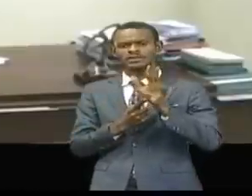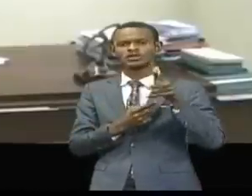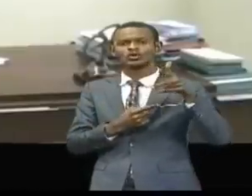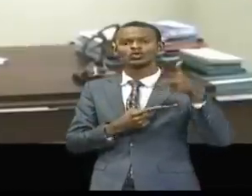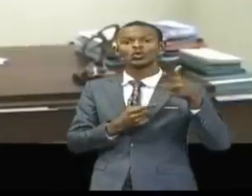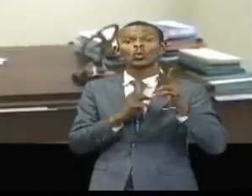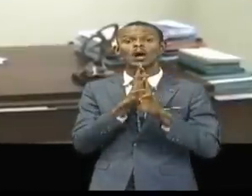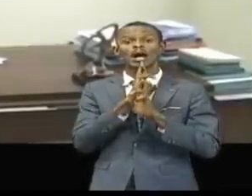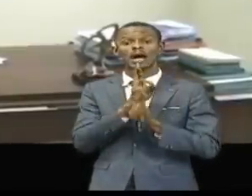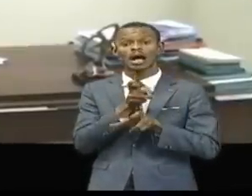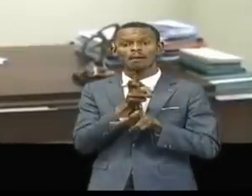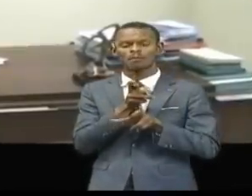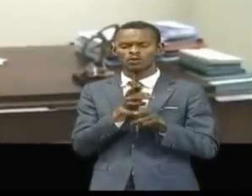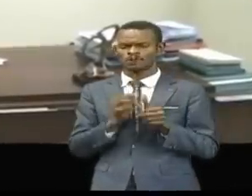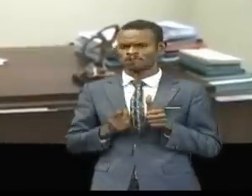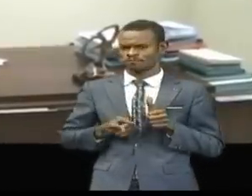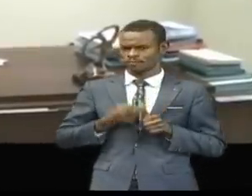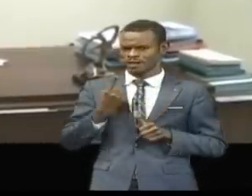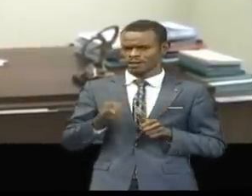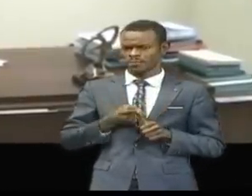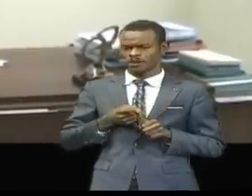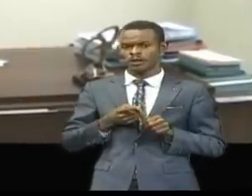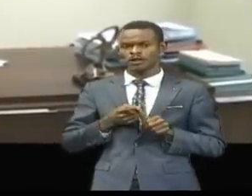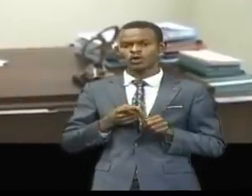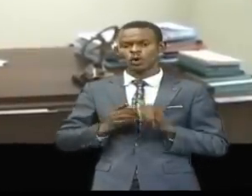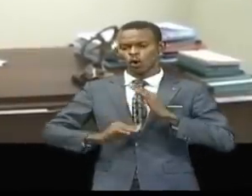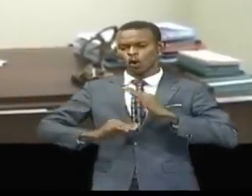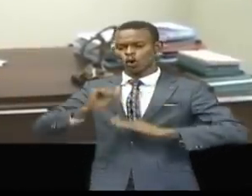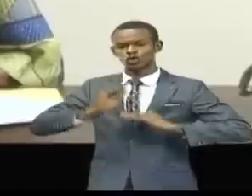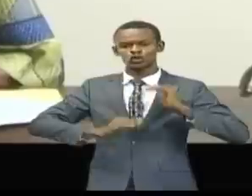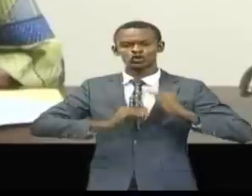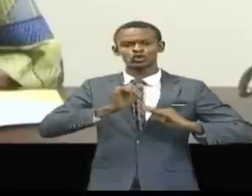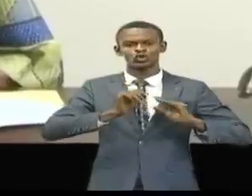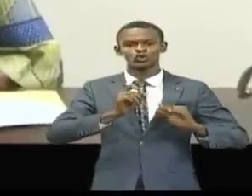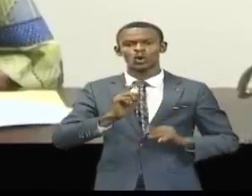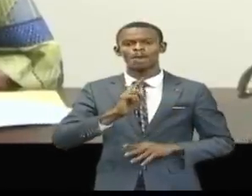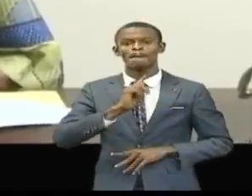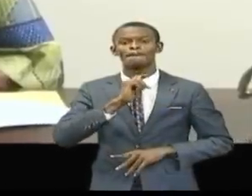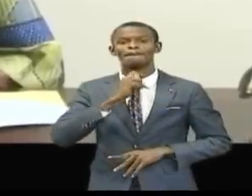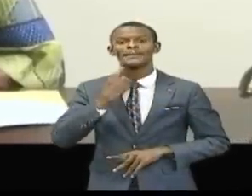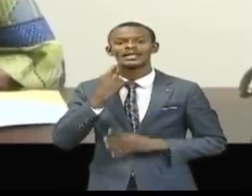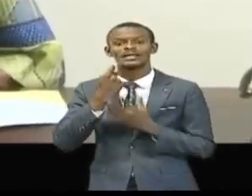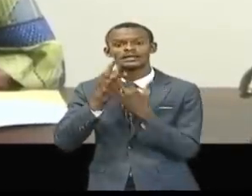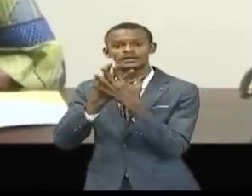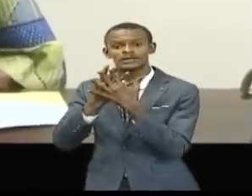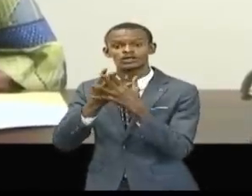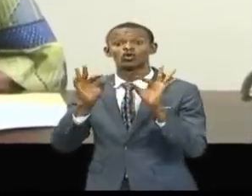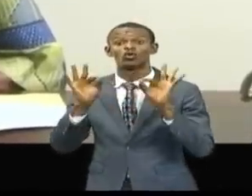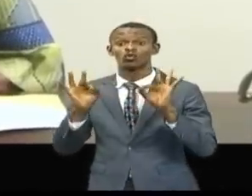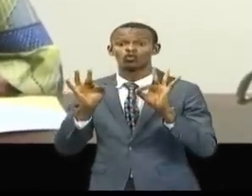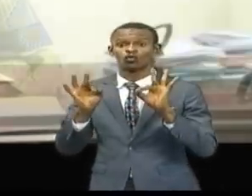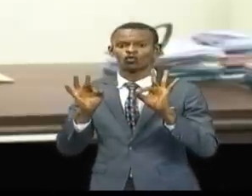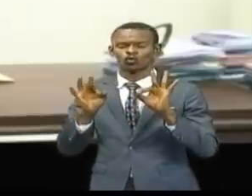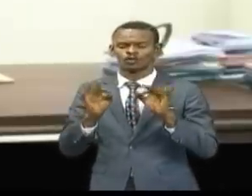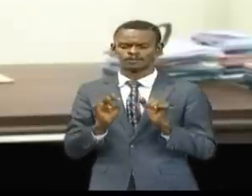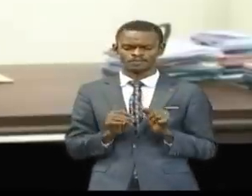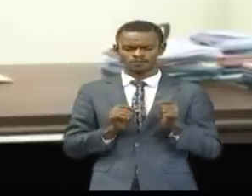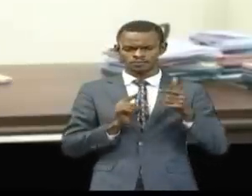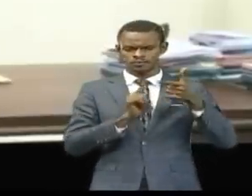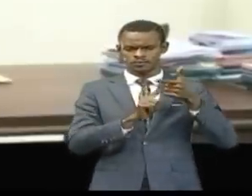de construction de nouvelles prisons. 2. Aux négociations entre la RDC